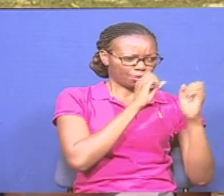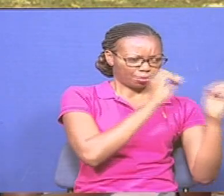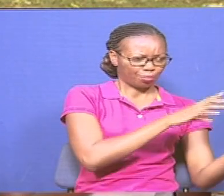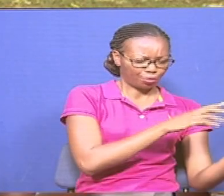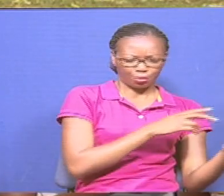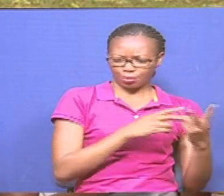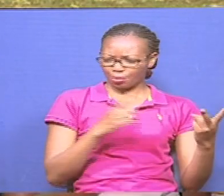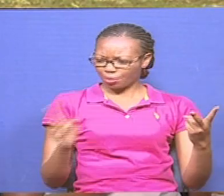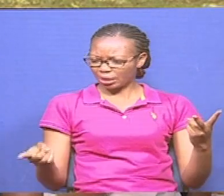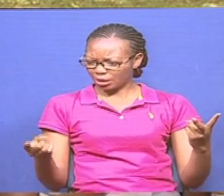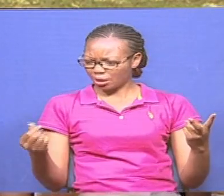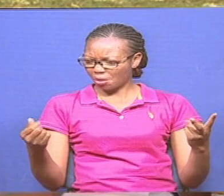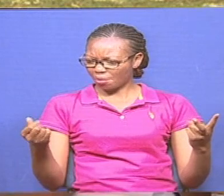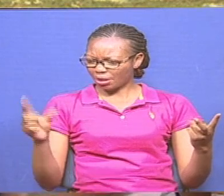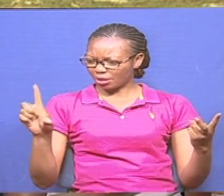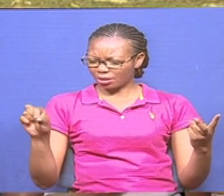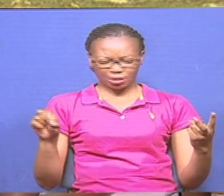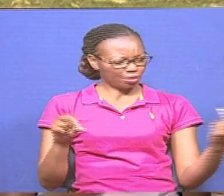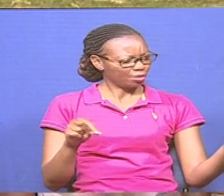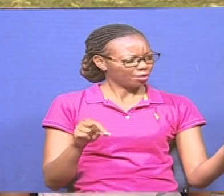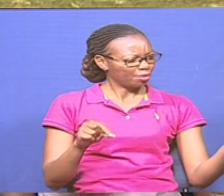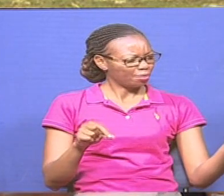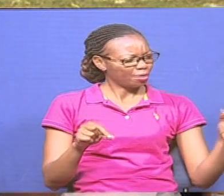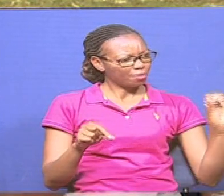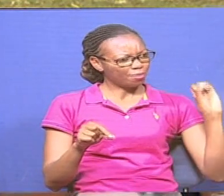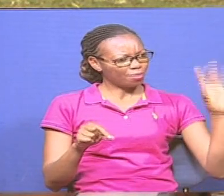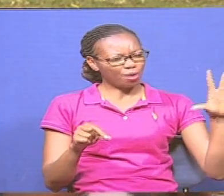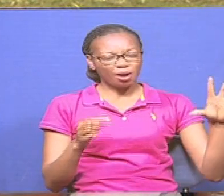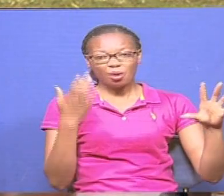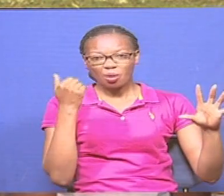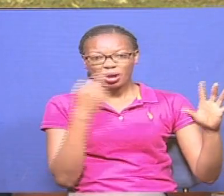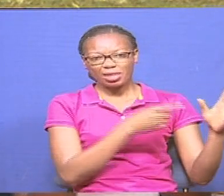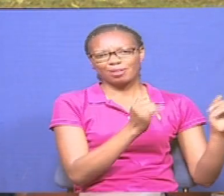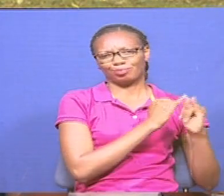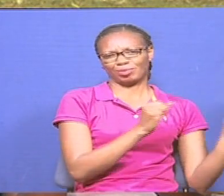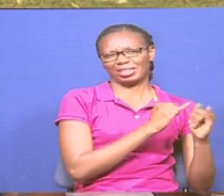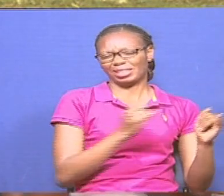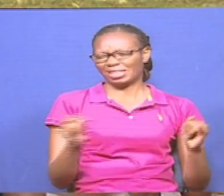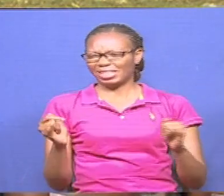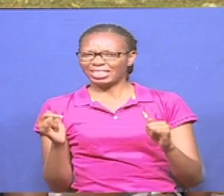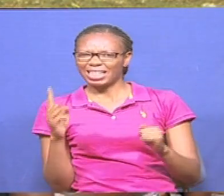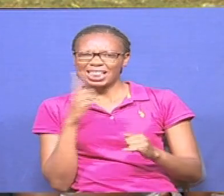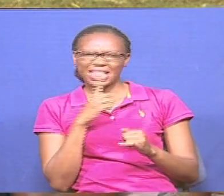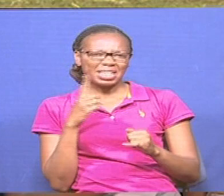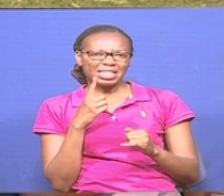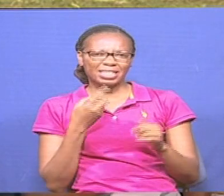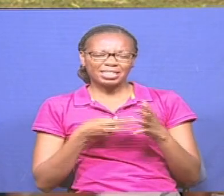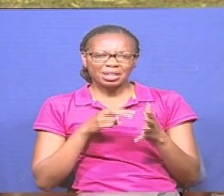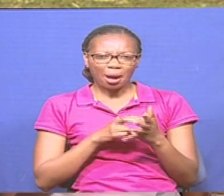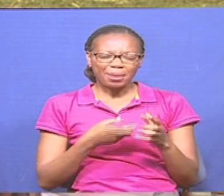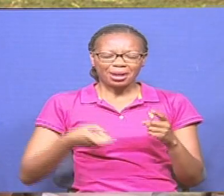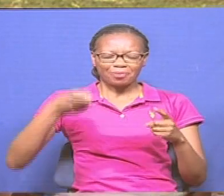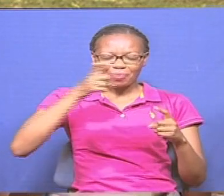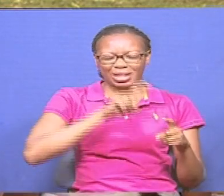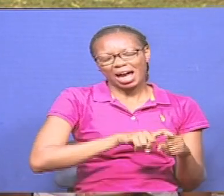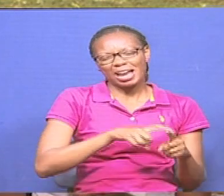fetch more money than one who is just gotten them from the soil and sold them. So these are just value addition